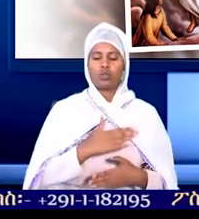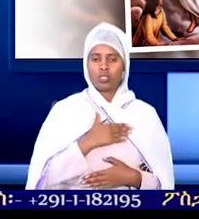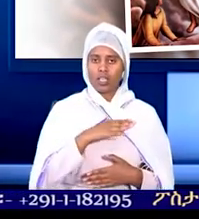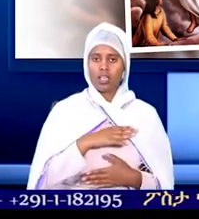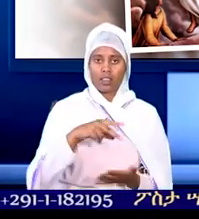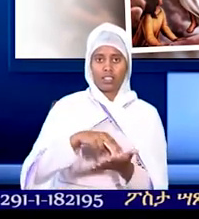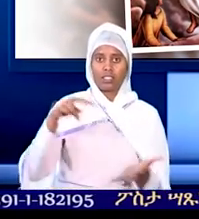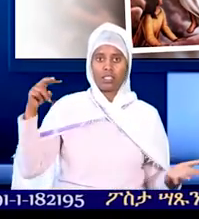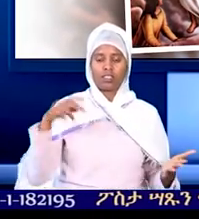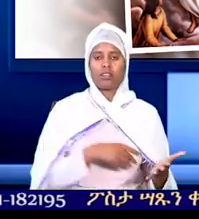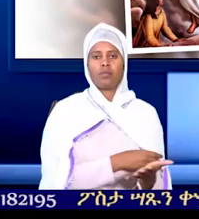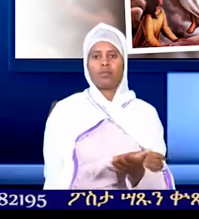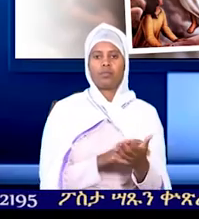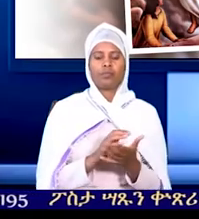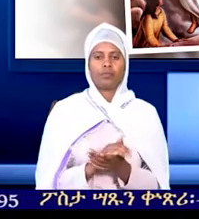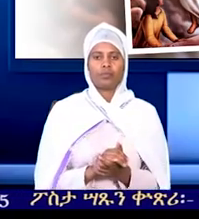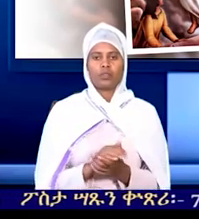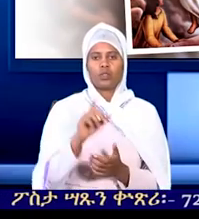ሰንበት እዚኣ ክንሕጎሰላ ከለና